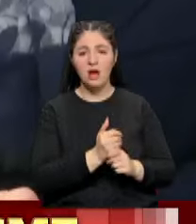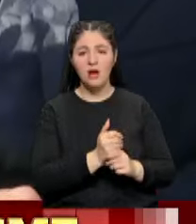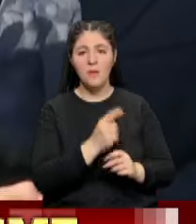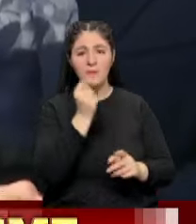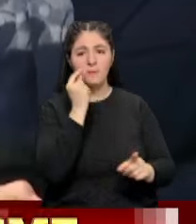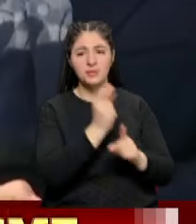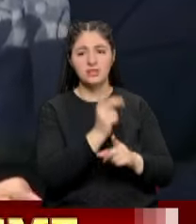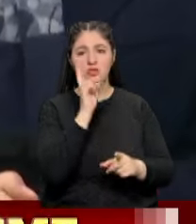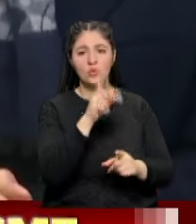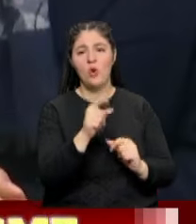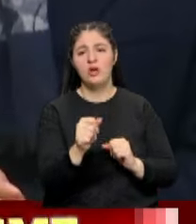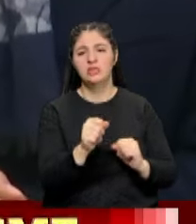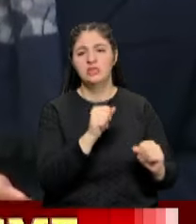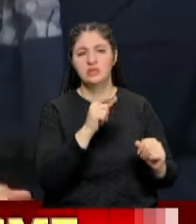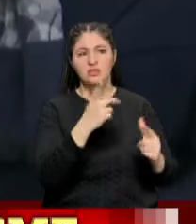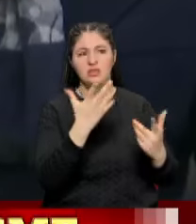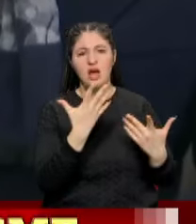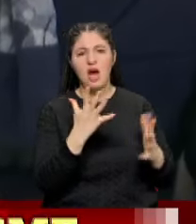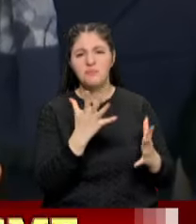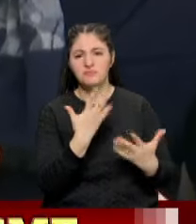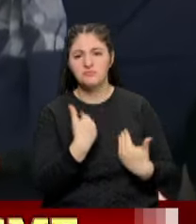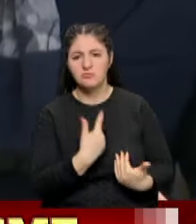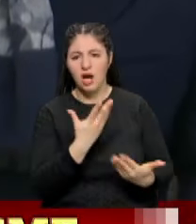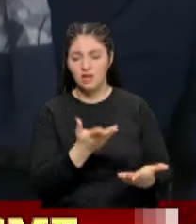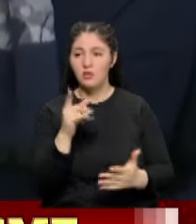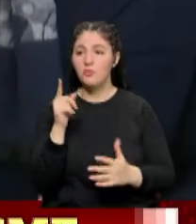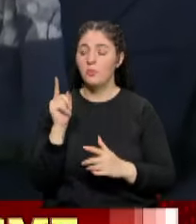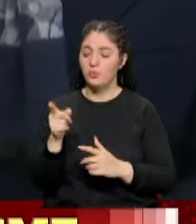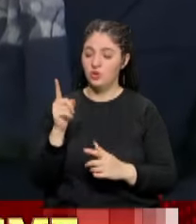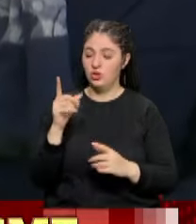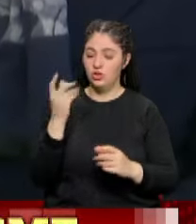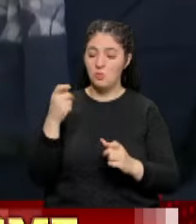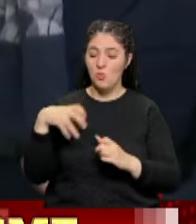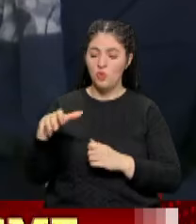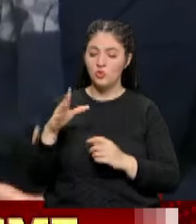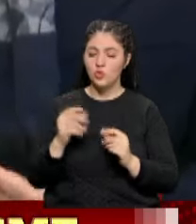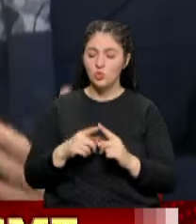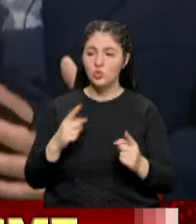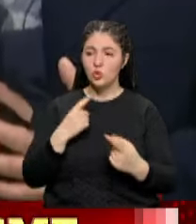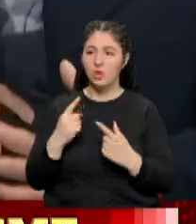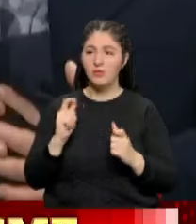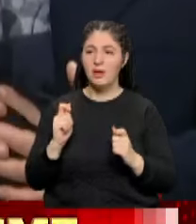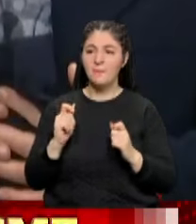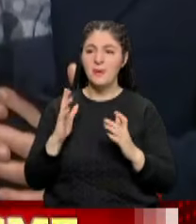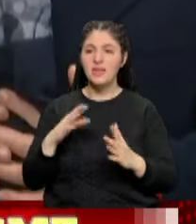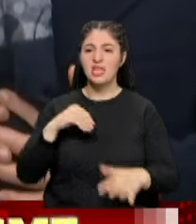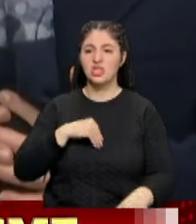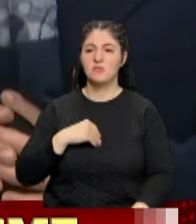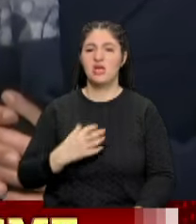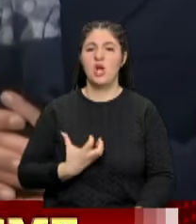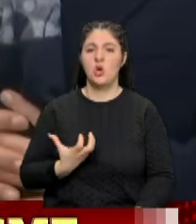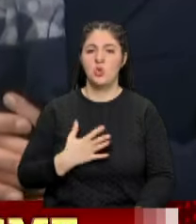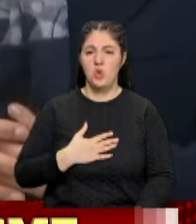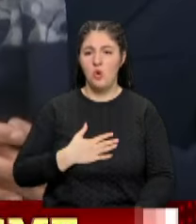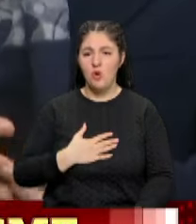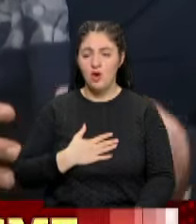bizzat gördünüz ya, o tepki. Yani şöyle, bu işin bu bölümünü çok uzun konuşmak bile içimi acıtıyor.